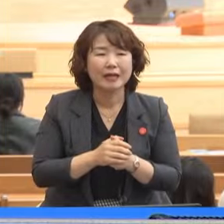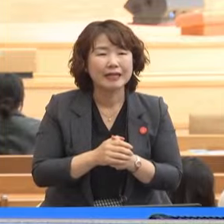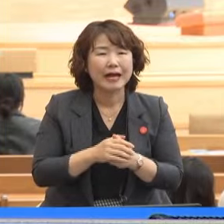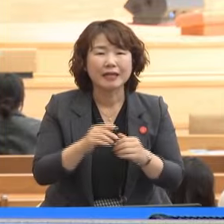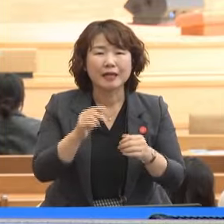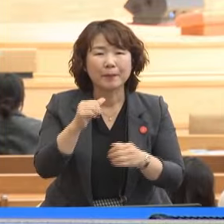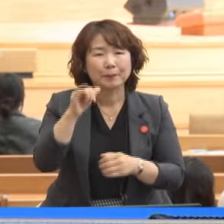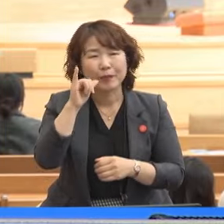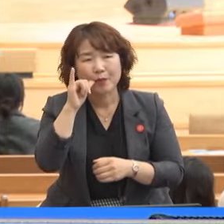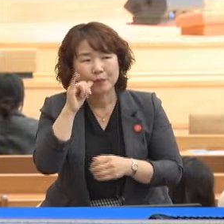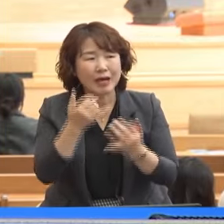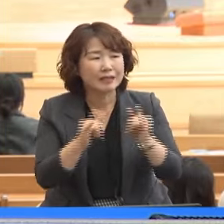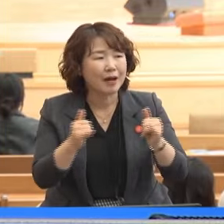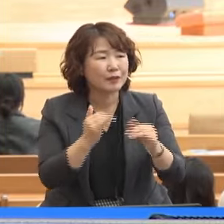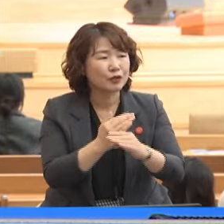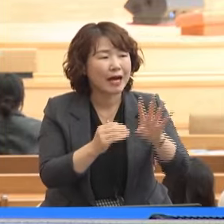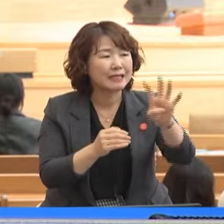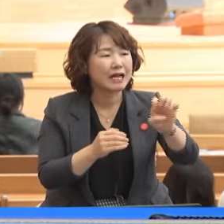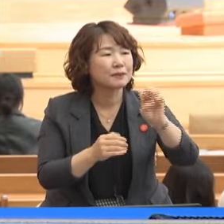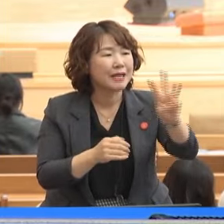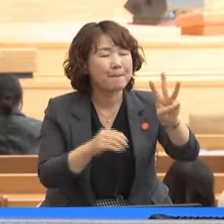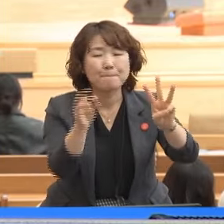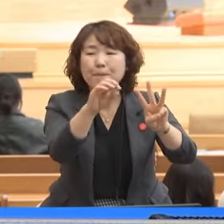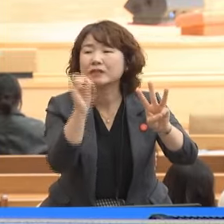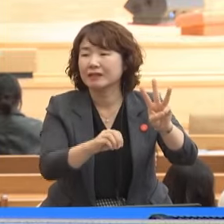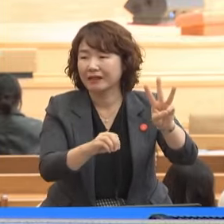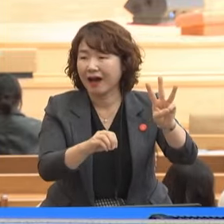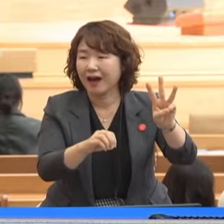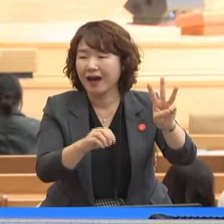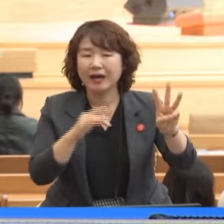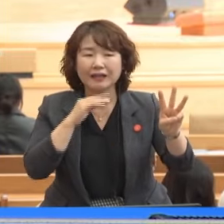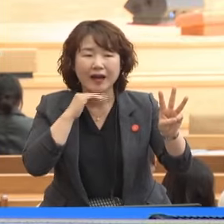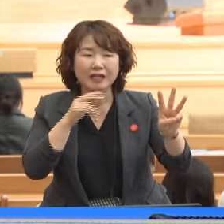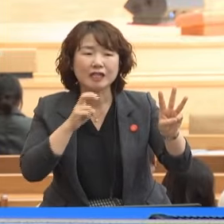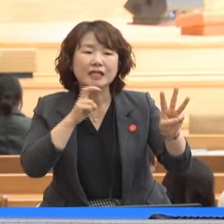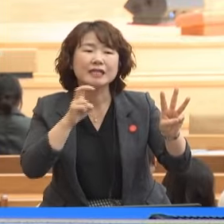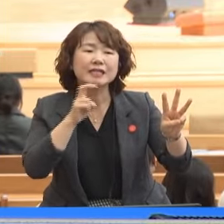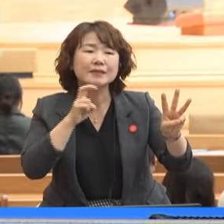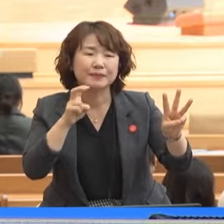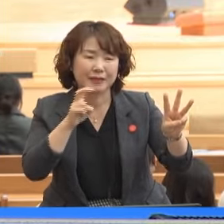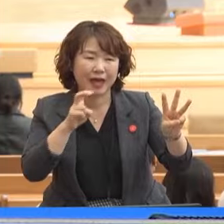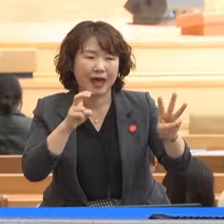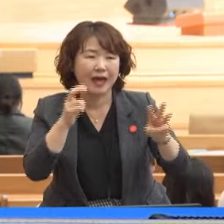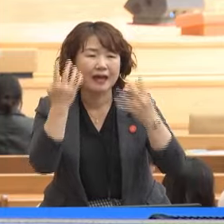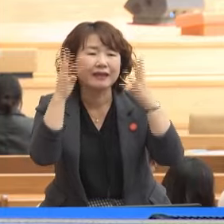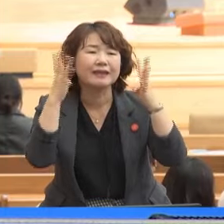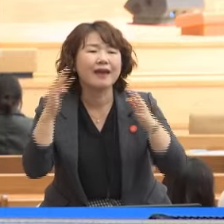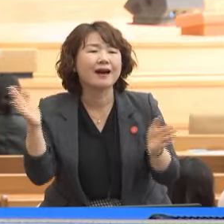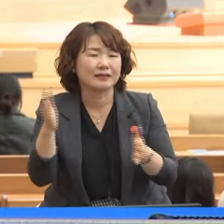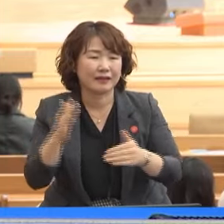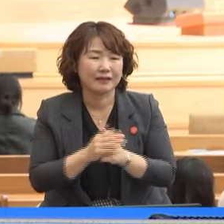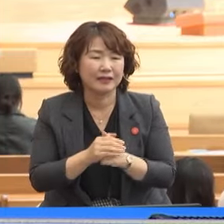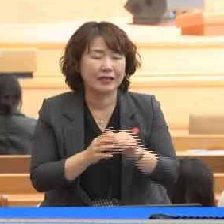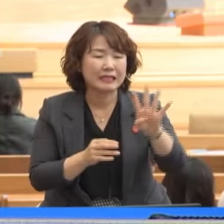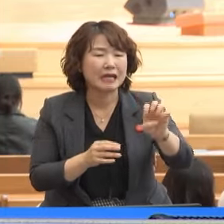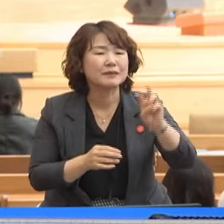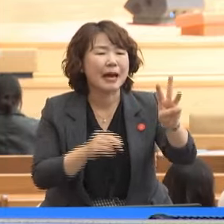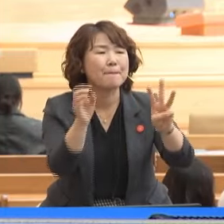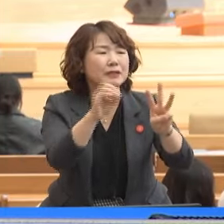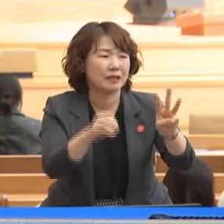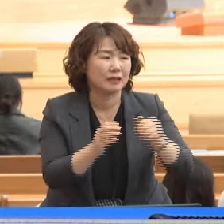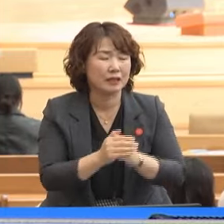43% 20대입니다. 20대면 대학생이라고 말하면 되잖아. 대학생이 마약 43%.